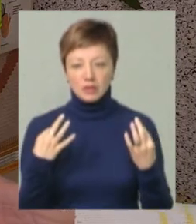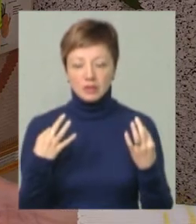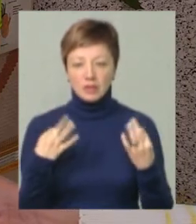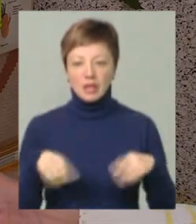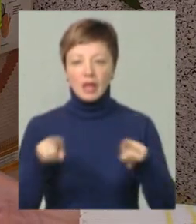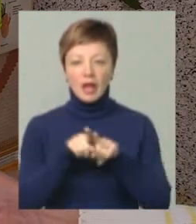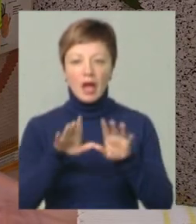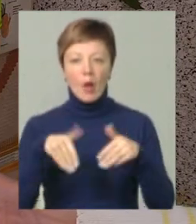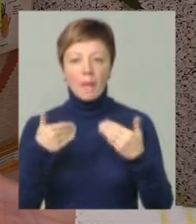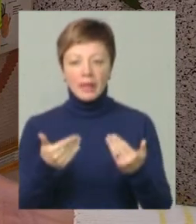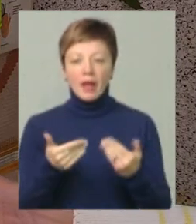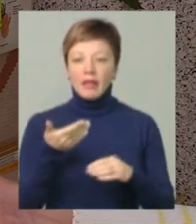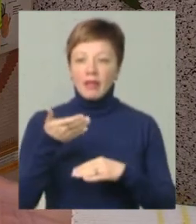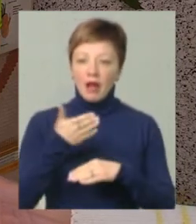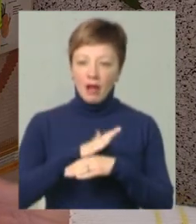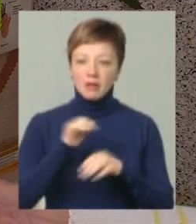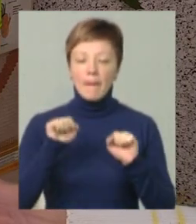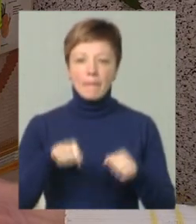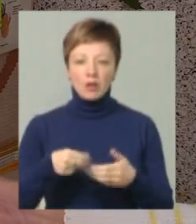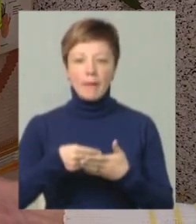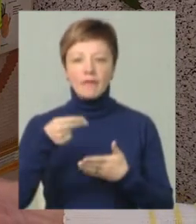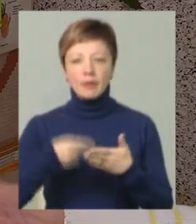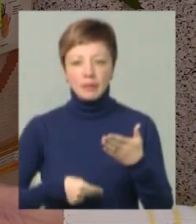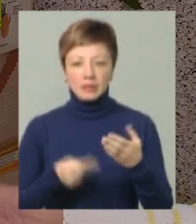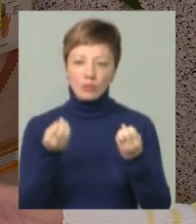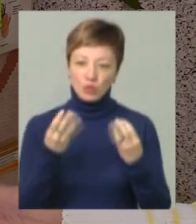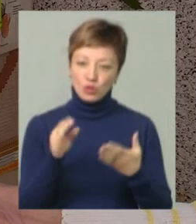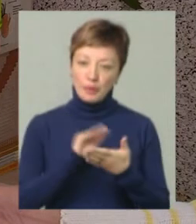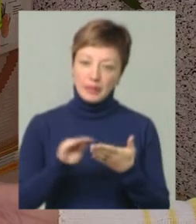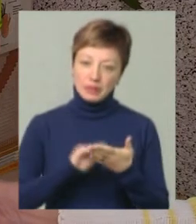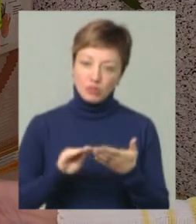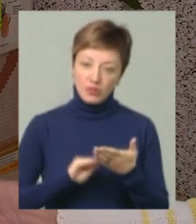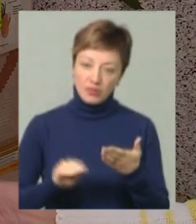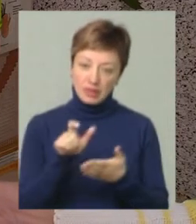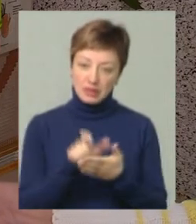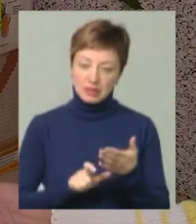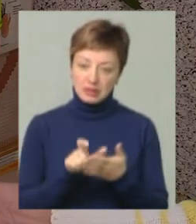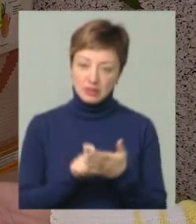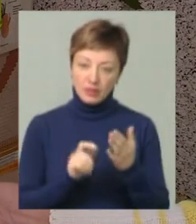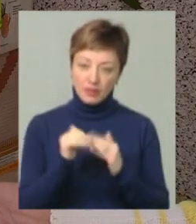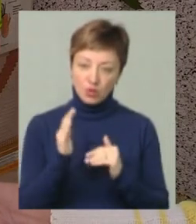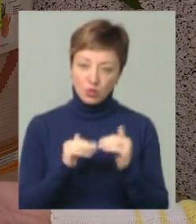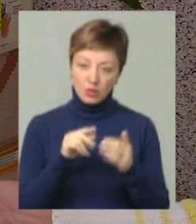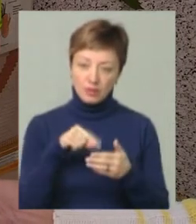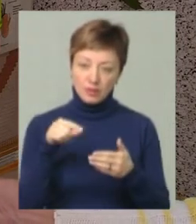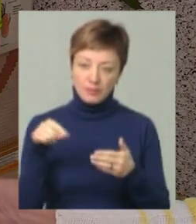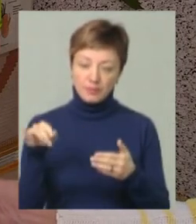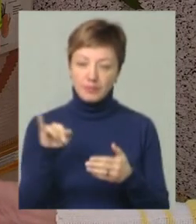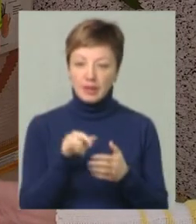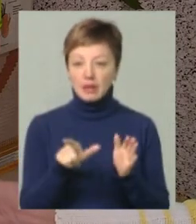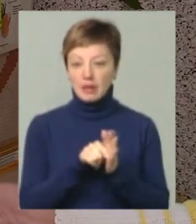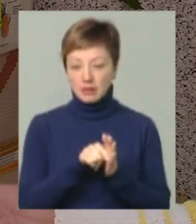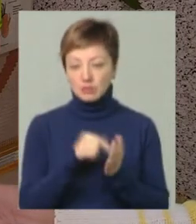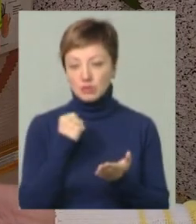такі рекомендації, наказ, що ми можемо виписувати і просто письмовий рецепт, який пишеться від руки і разом